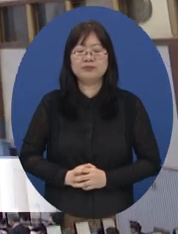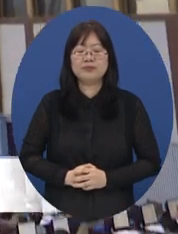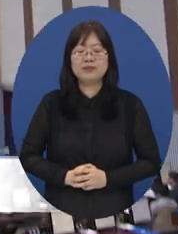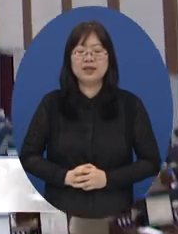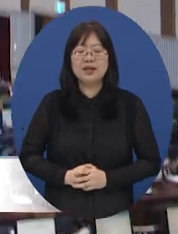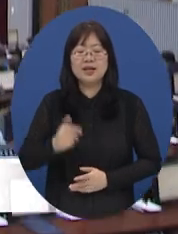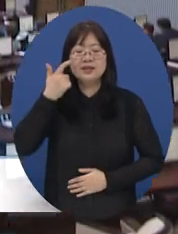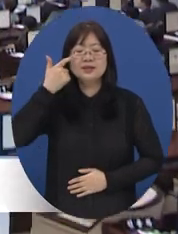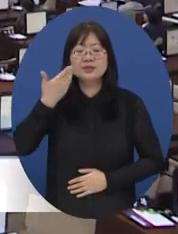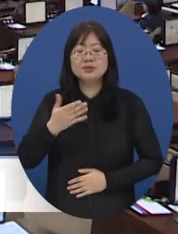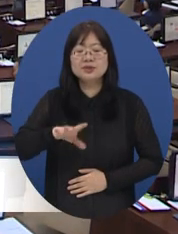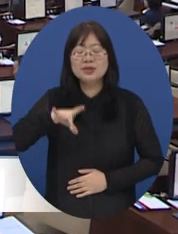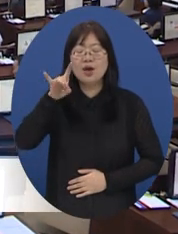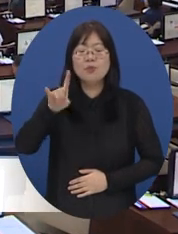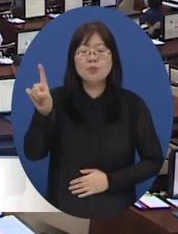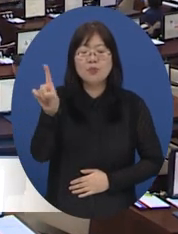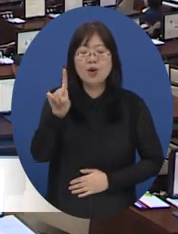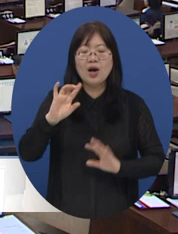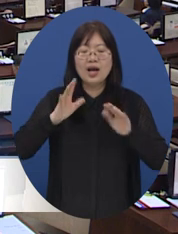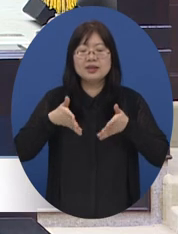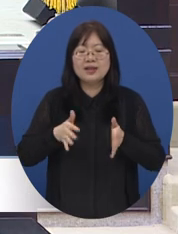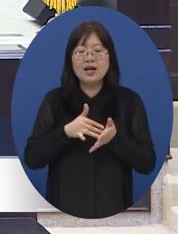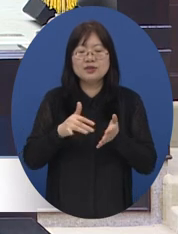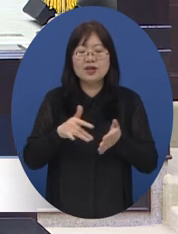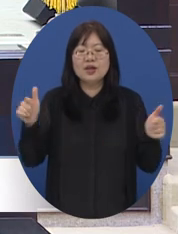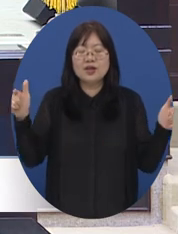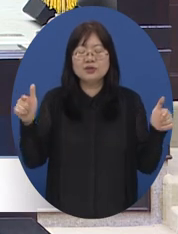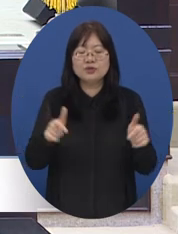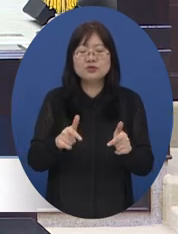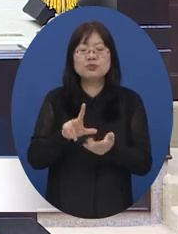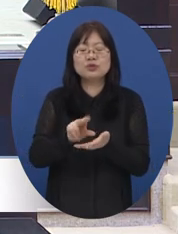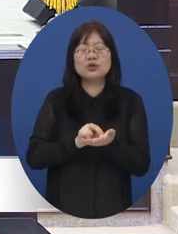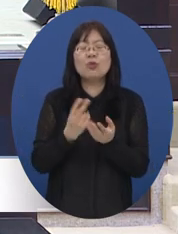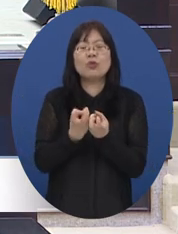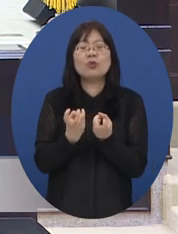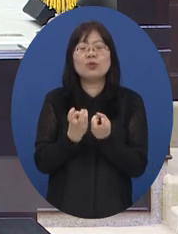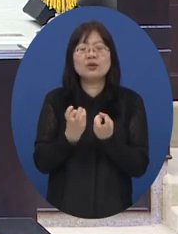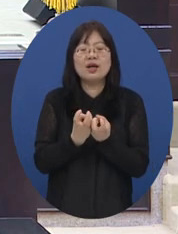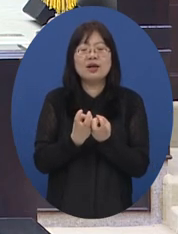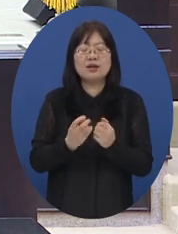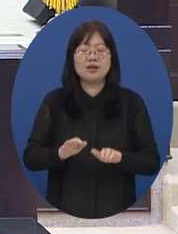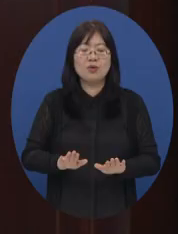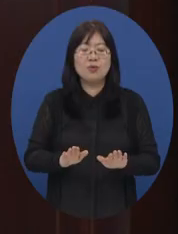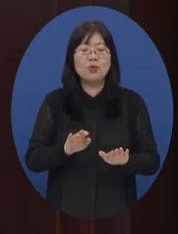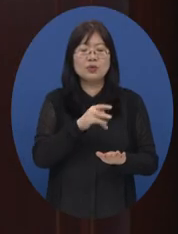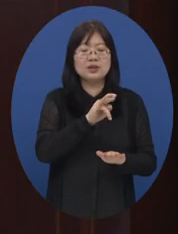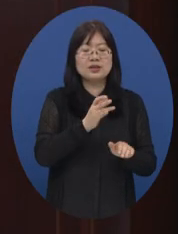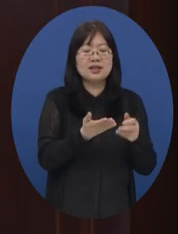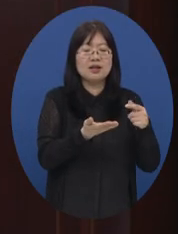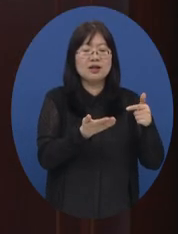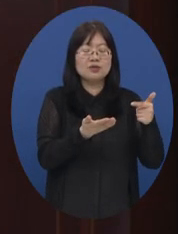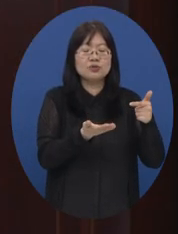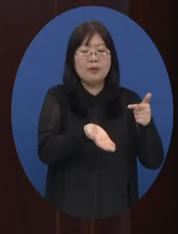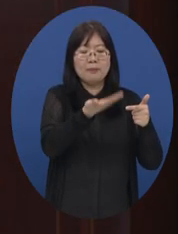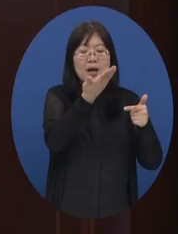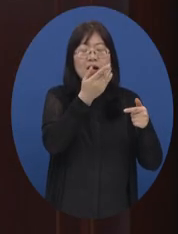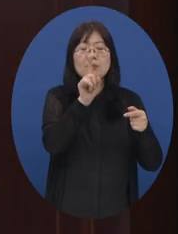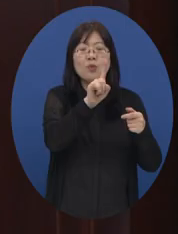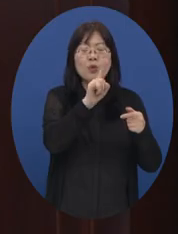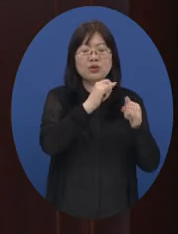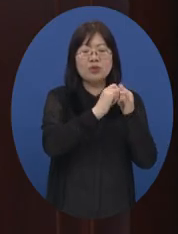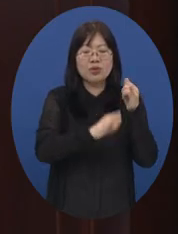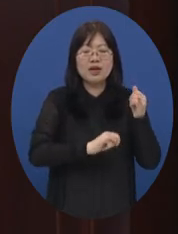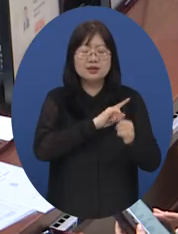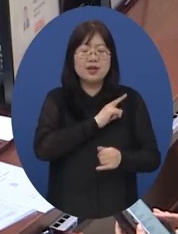도정질문 첫 번째 화두는 경기도 출산 정체 올 상반기 출산율이 역대 최저치를 찍은 상황에서 장태완 회원은